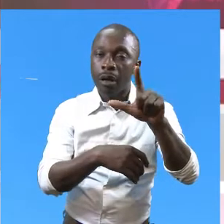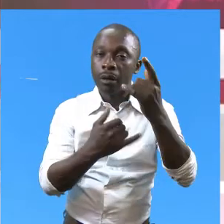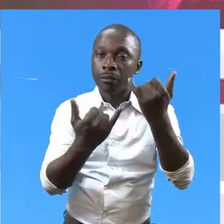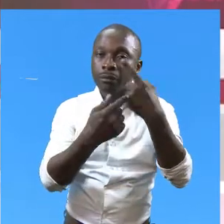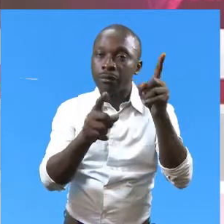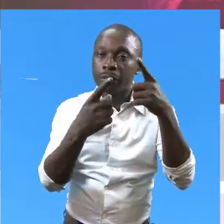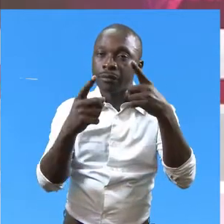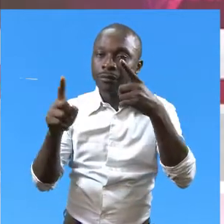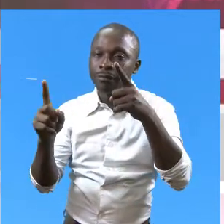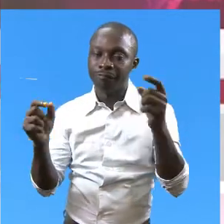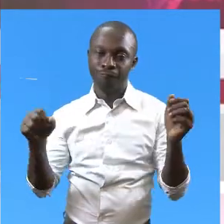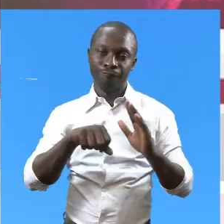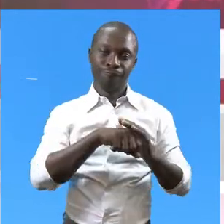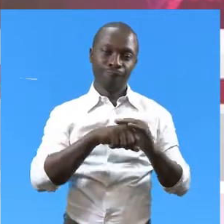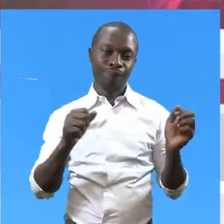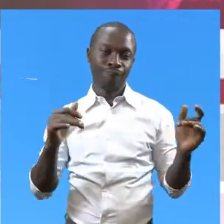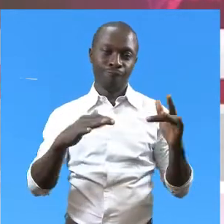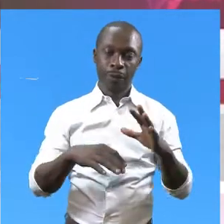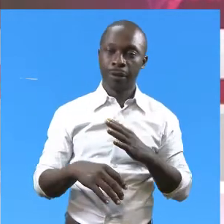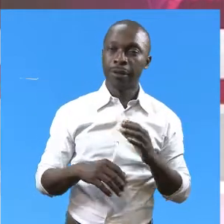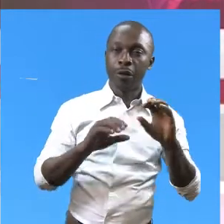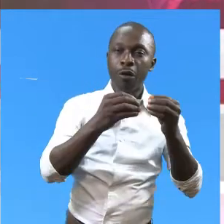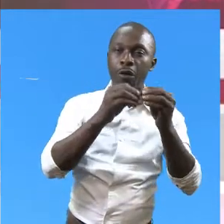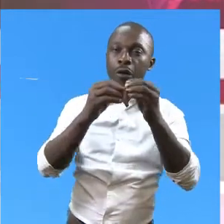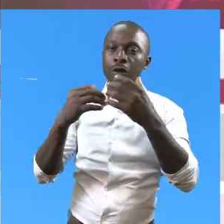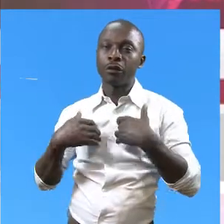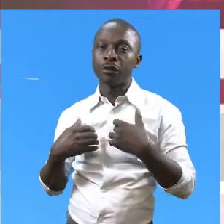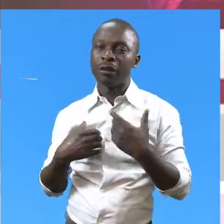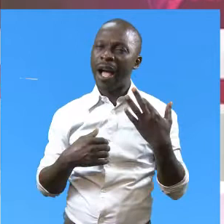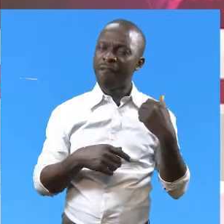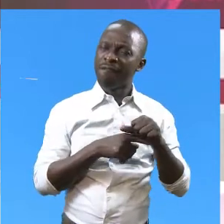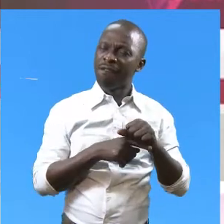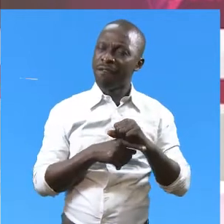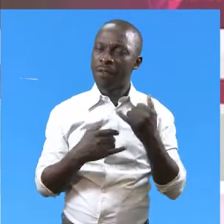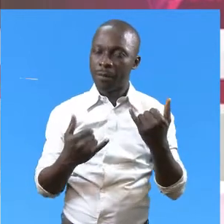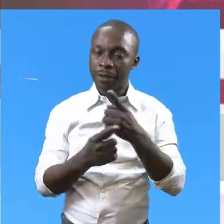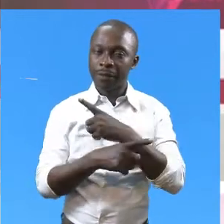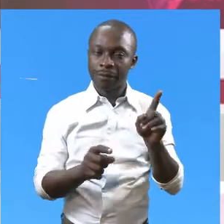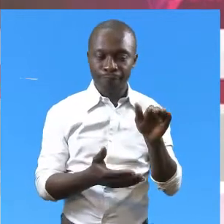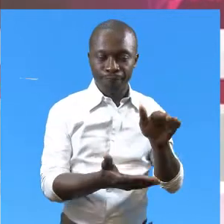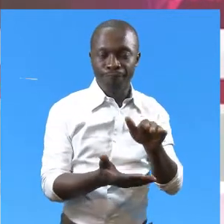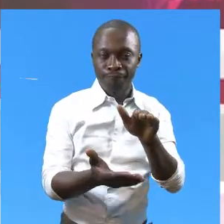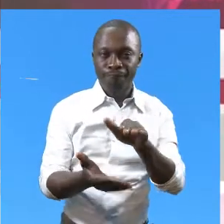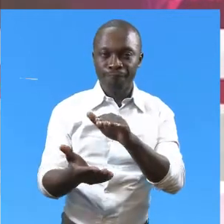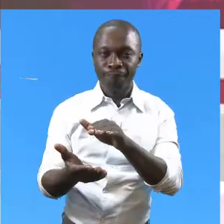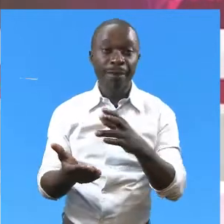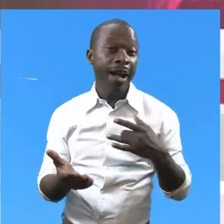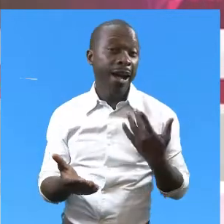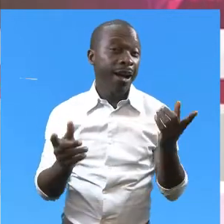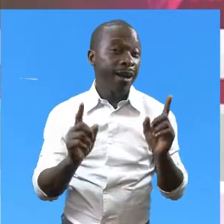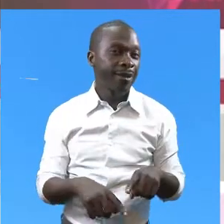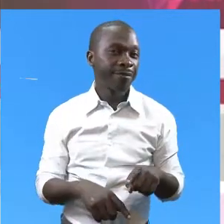l'État. Tout au long de son parcours, le ministre a invité les organisations de jeunesse de faire bon usage des appuis reçus.